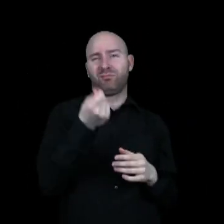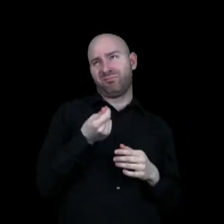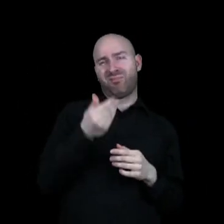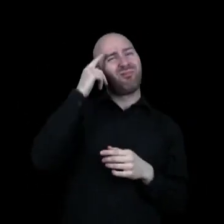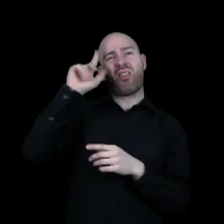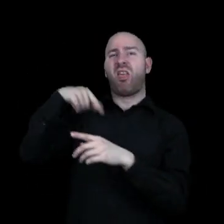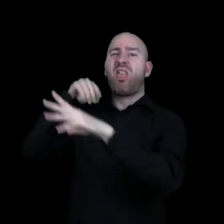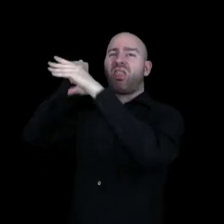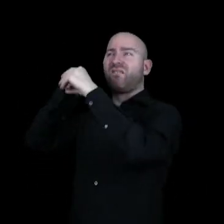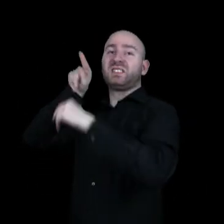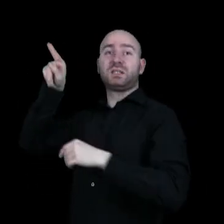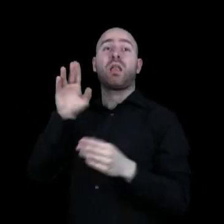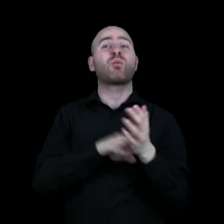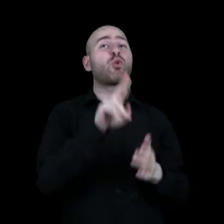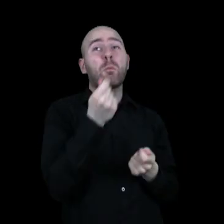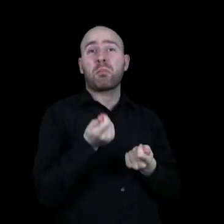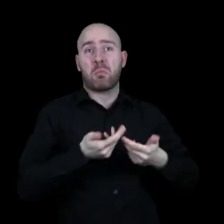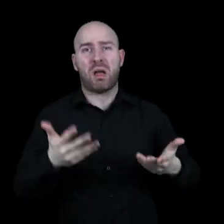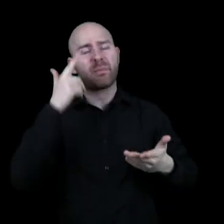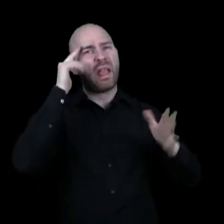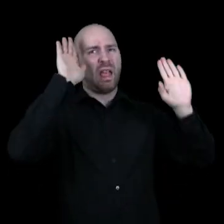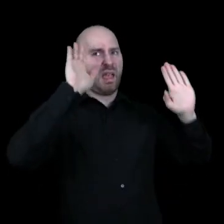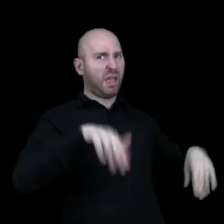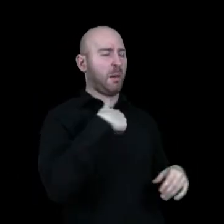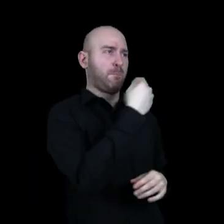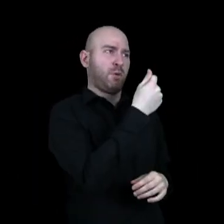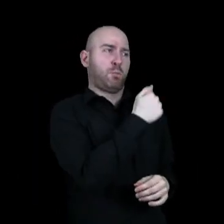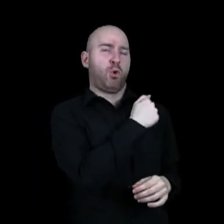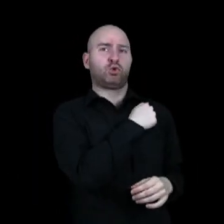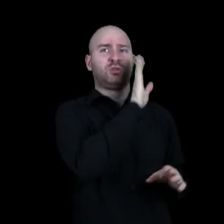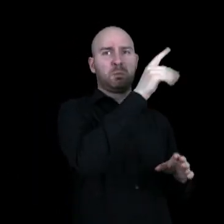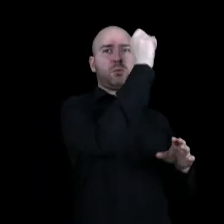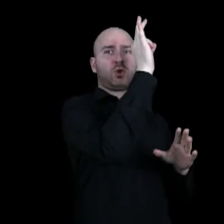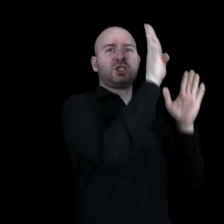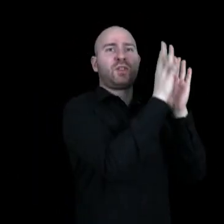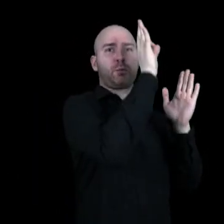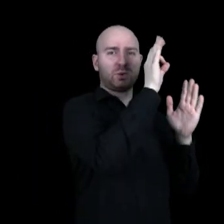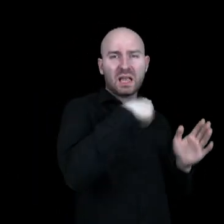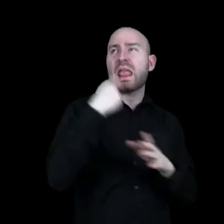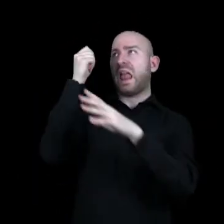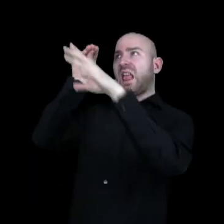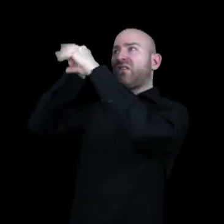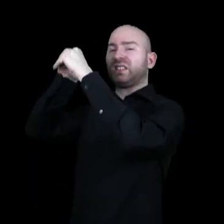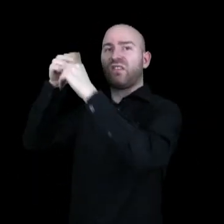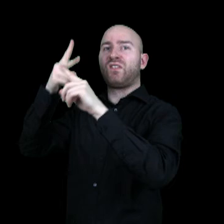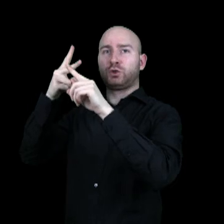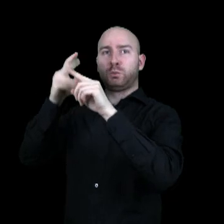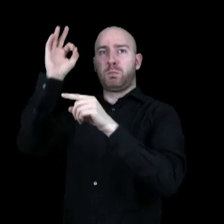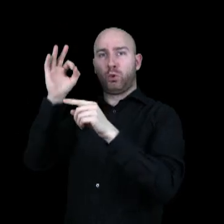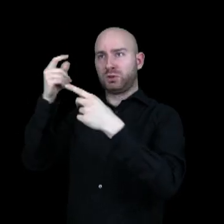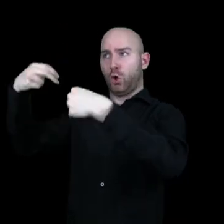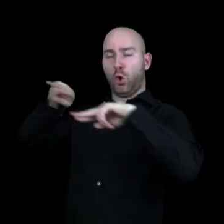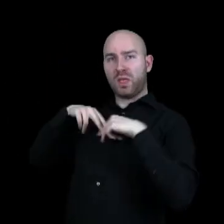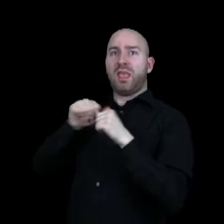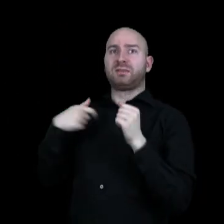Jeśli ma gotówkę, tak właśnie postąpi. Jeśli nie ma gotówki, powie… mogę pożyczyć pieniądze za 19% i zainwestować je na